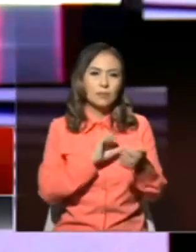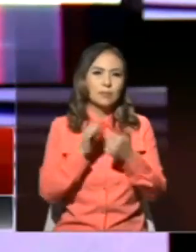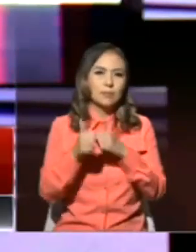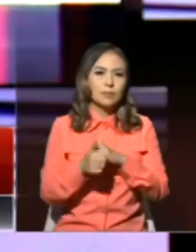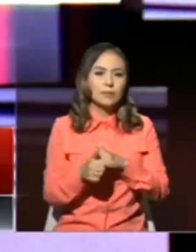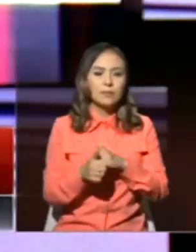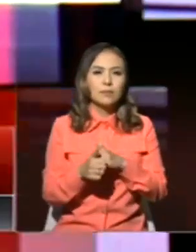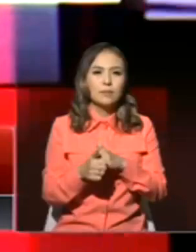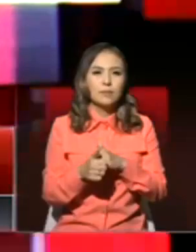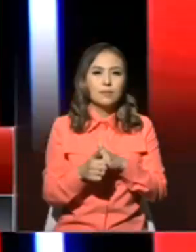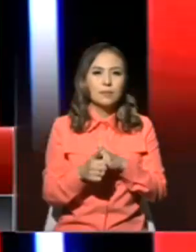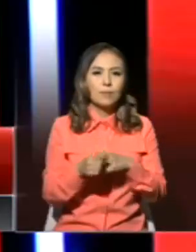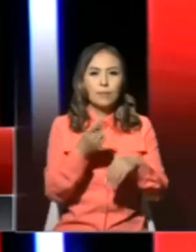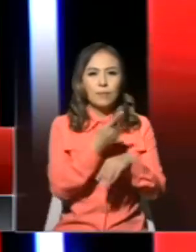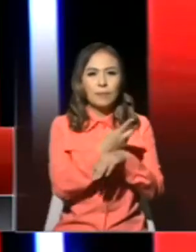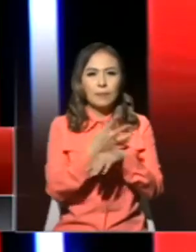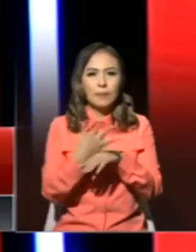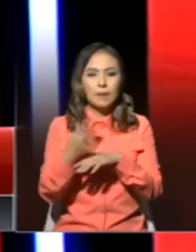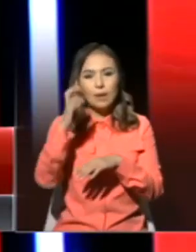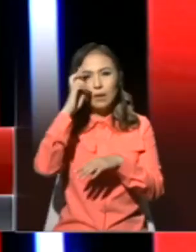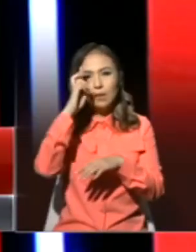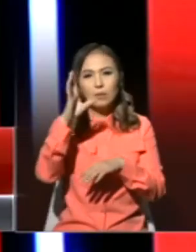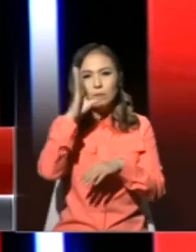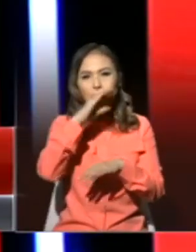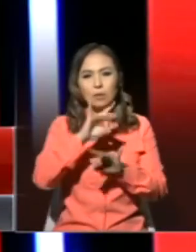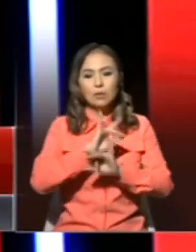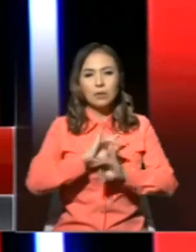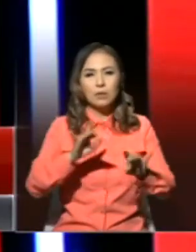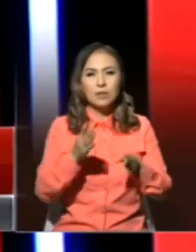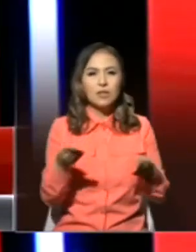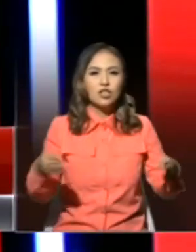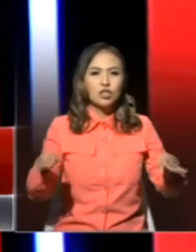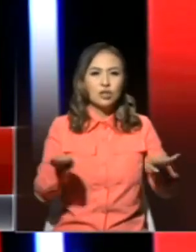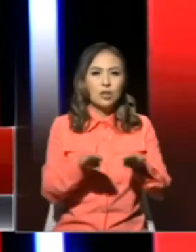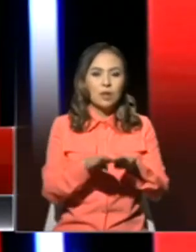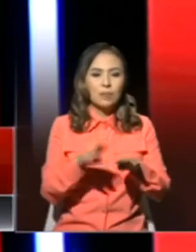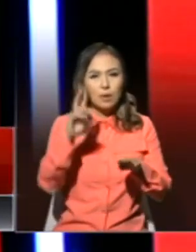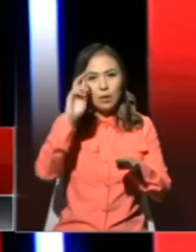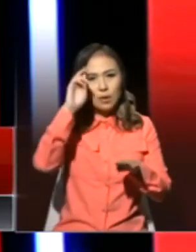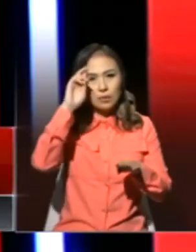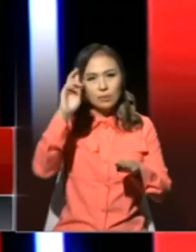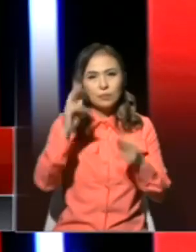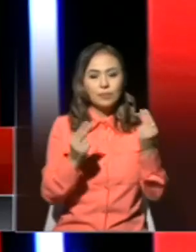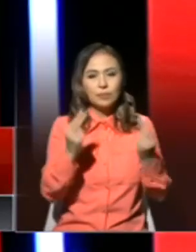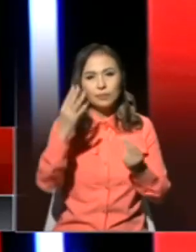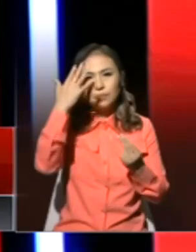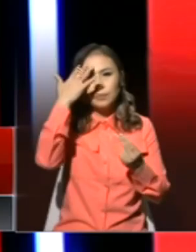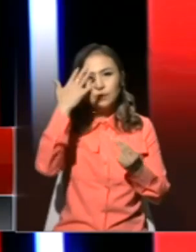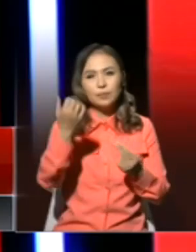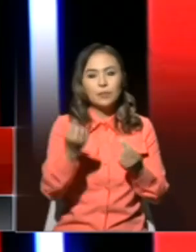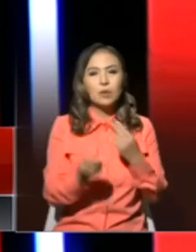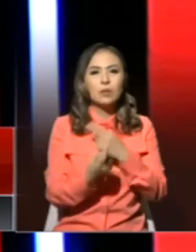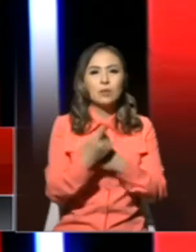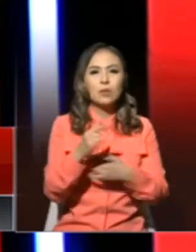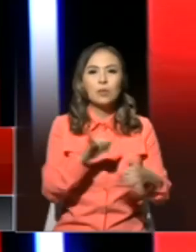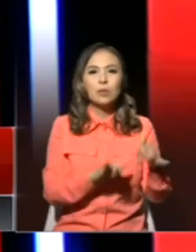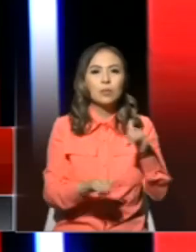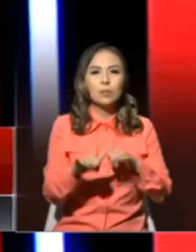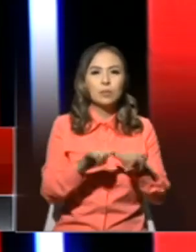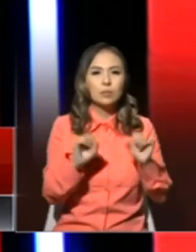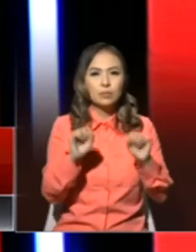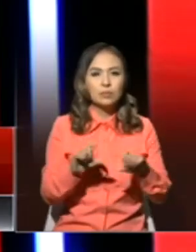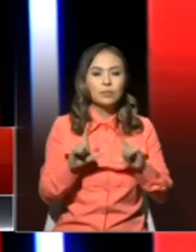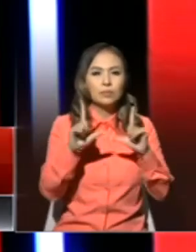емес, біз сізге бірнеше мемлекетті айтып бере аламыз. Мына осы сіз айтып отырғанда жабық мемлекеттер бар ғой, құмар ойындарға. Бұлардың барлығы қайда барып ойнайтынын өзіңіз жақсы